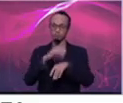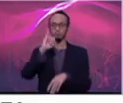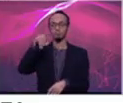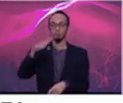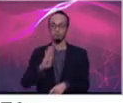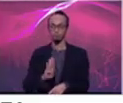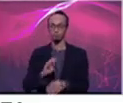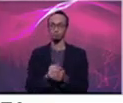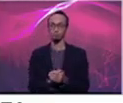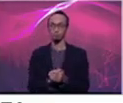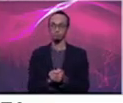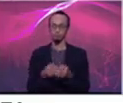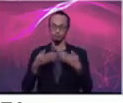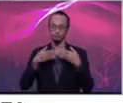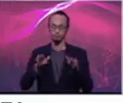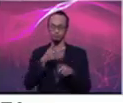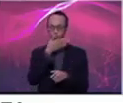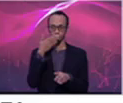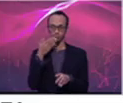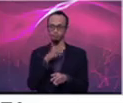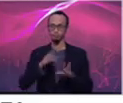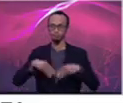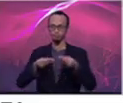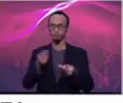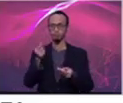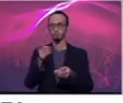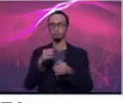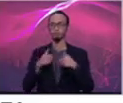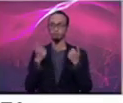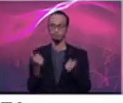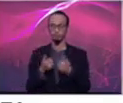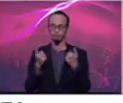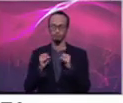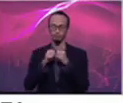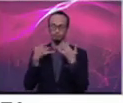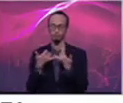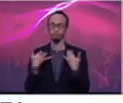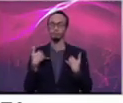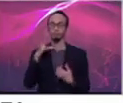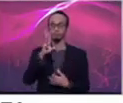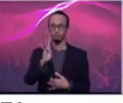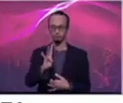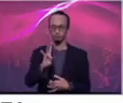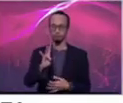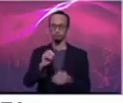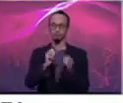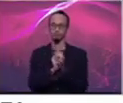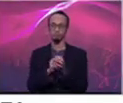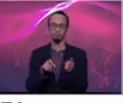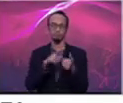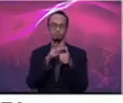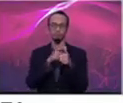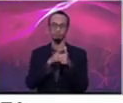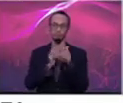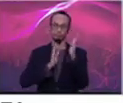Majlis iftar serta serahan duit Raya Global Ehsan relief mempunyai tujuh cawangan di seluruh dunia termasuklah Malaysia